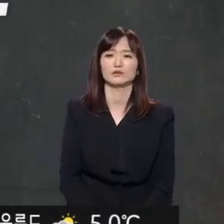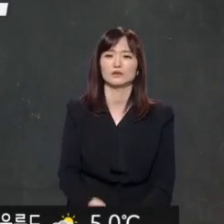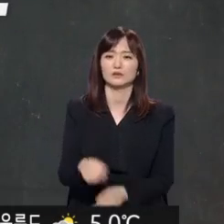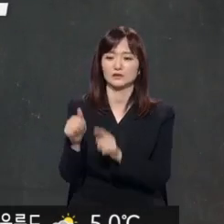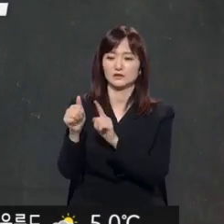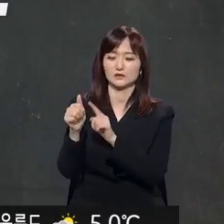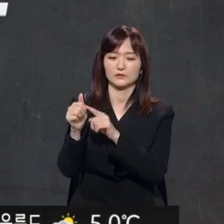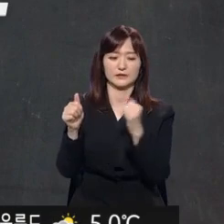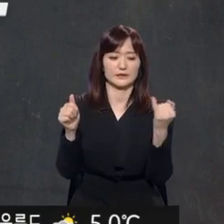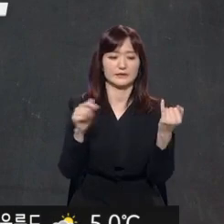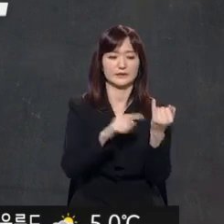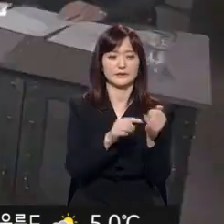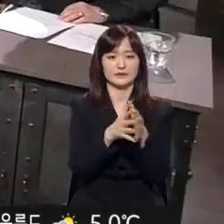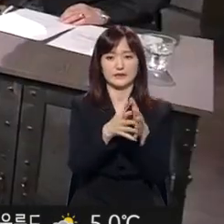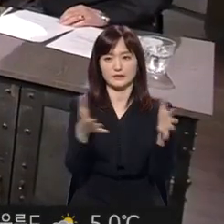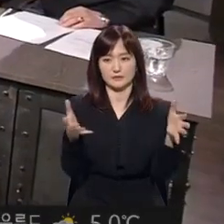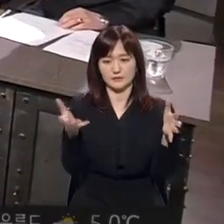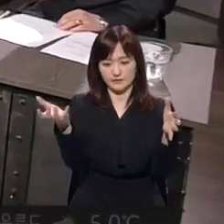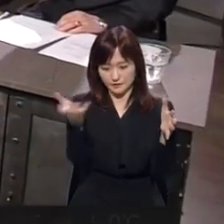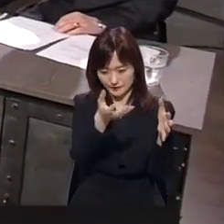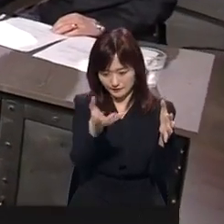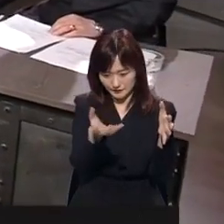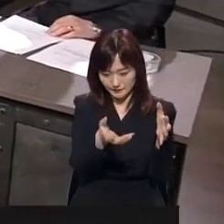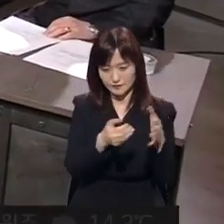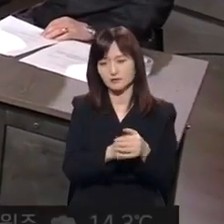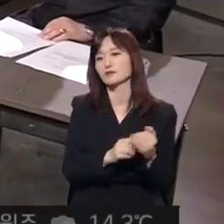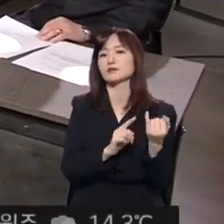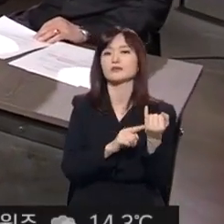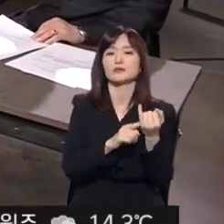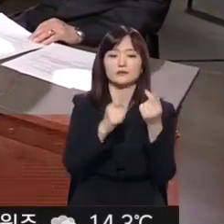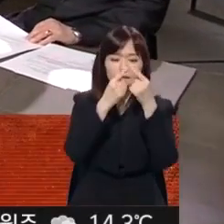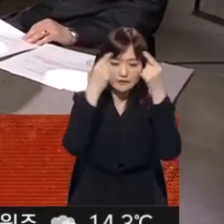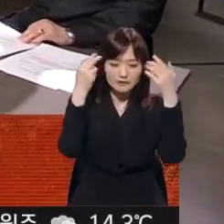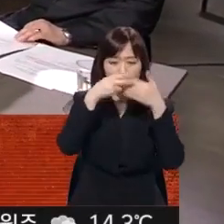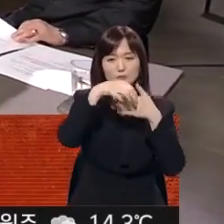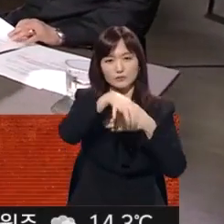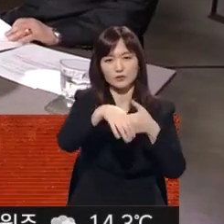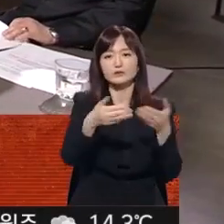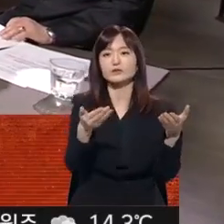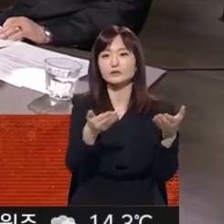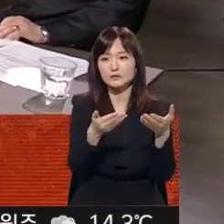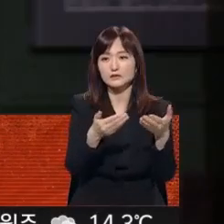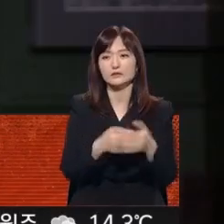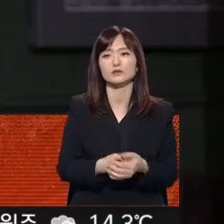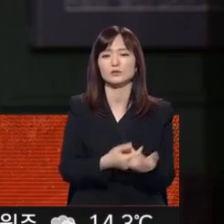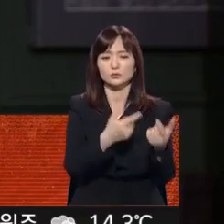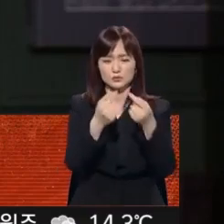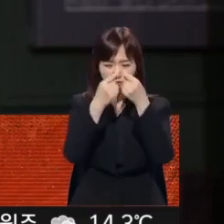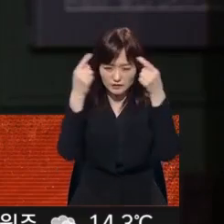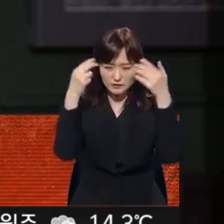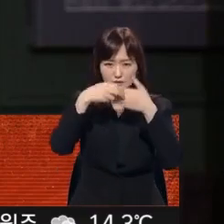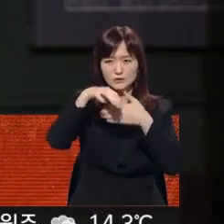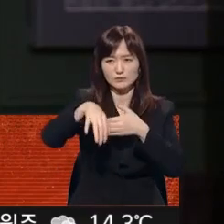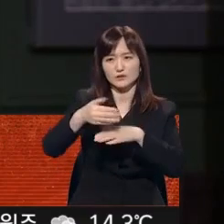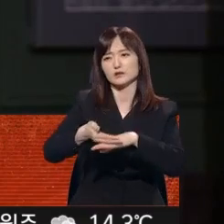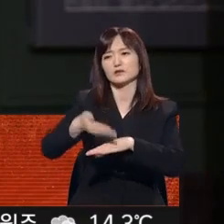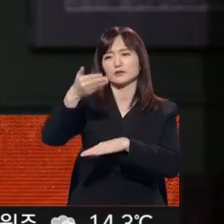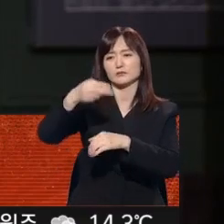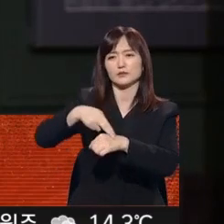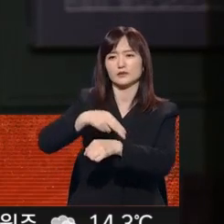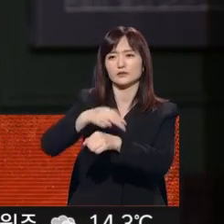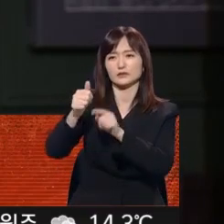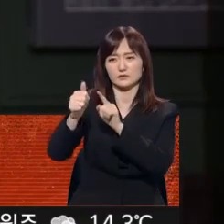남성은이 여성이랑 같은 아파트에 거주할 뿐만이 아니라요 여성이 대학병원에서 일하고 있는데 같은 대학병원에서 일하는 선배 의사인